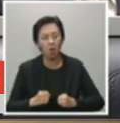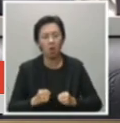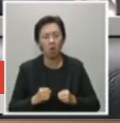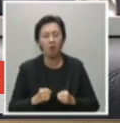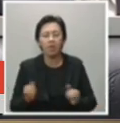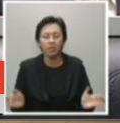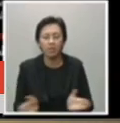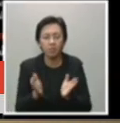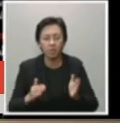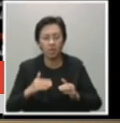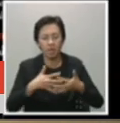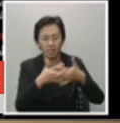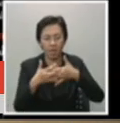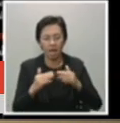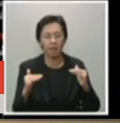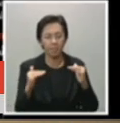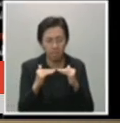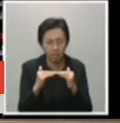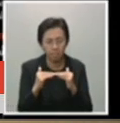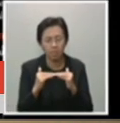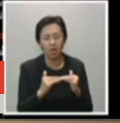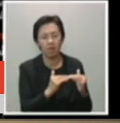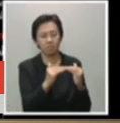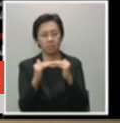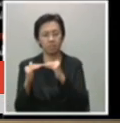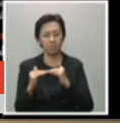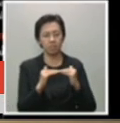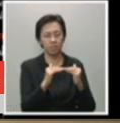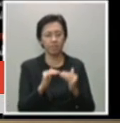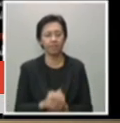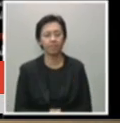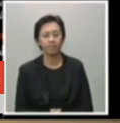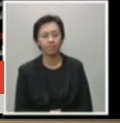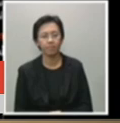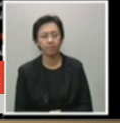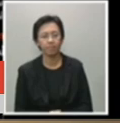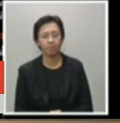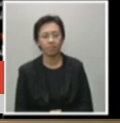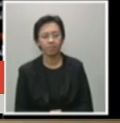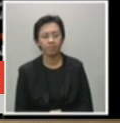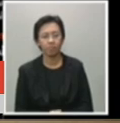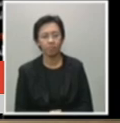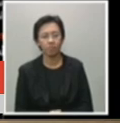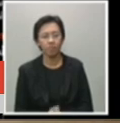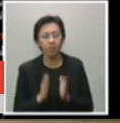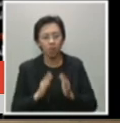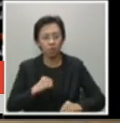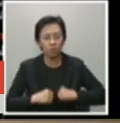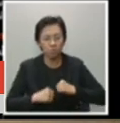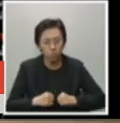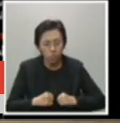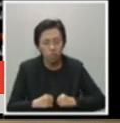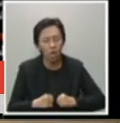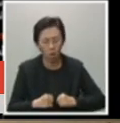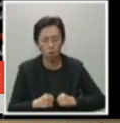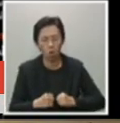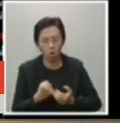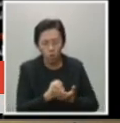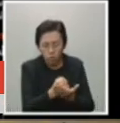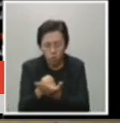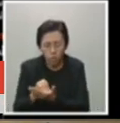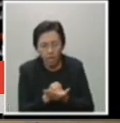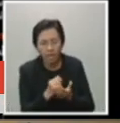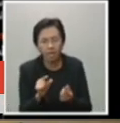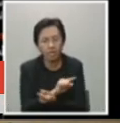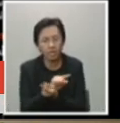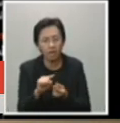ท่าเทียมได้กล่าวว่าตลอดเวลาที่เขาดำรงตำแหน่งเขาได้เห็นคนรุ่นใหม่จำนวนมากช่วยกันสร้างสังคม